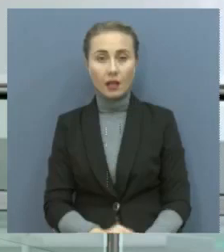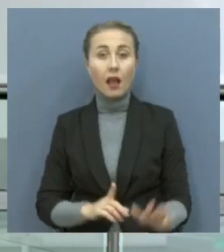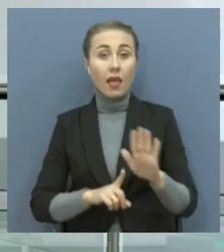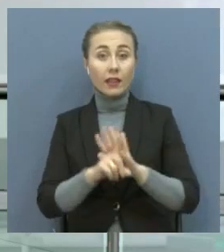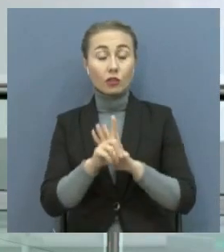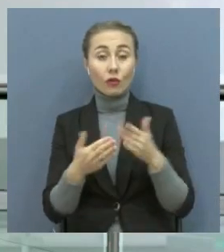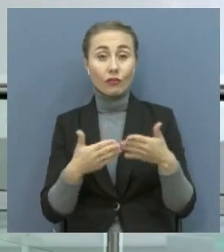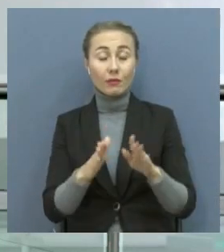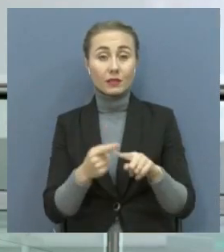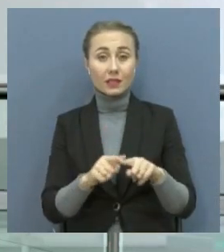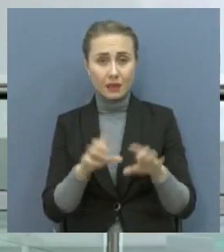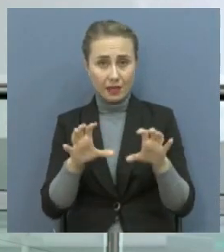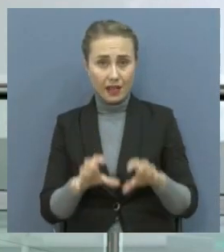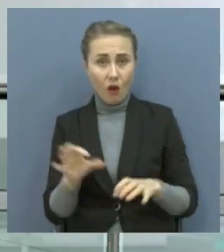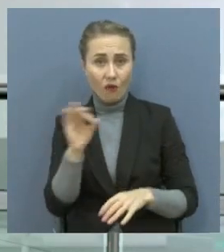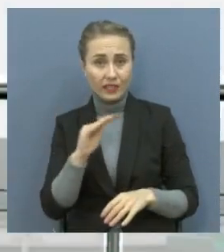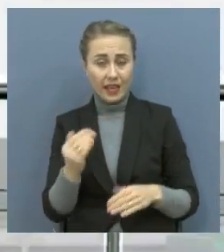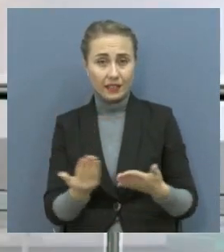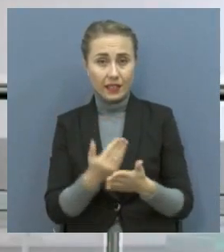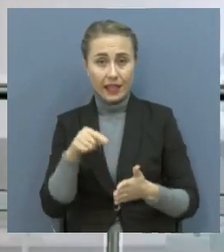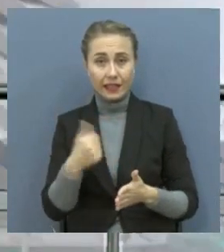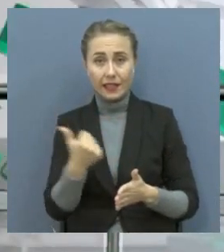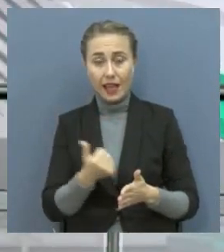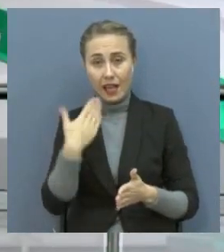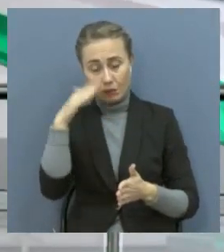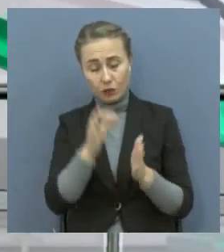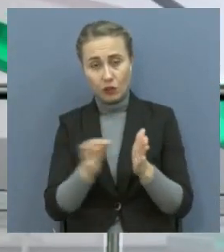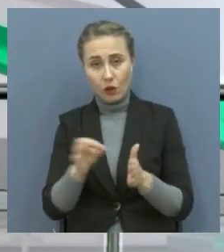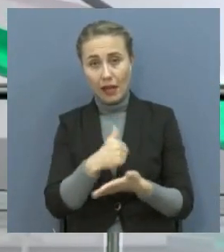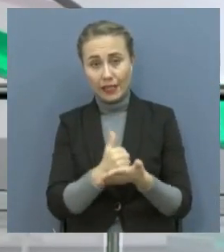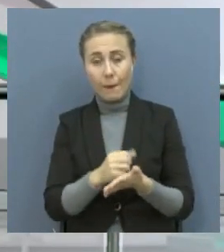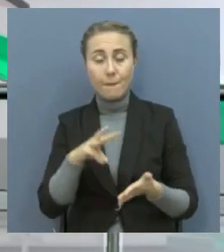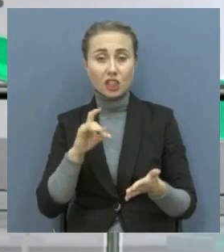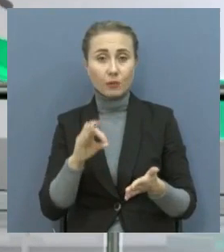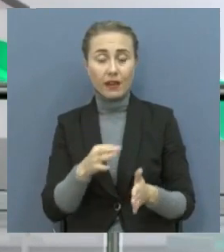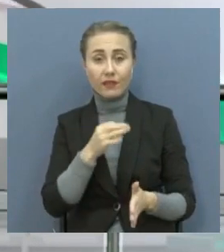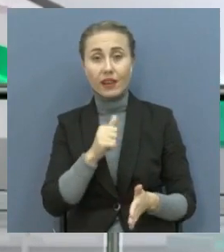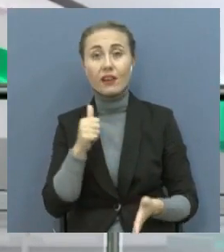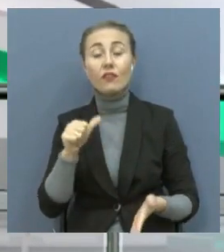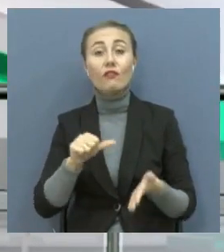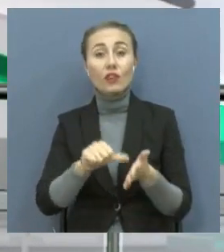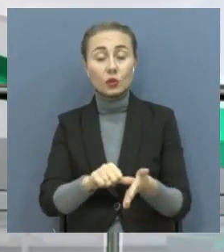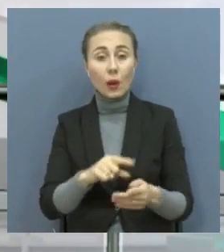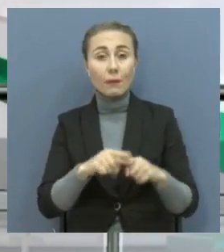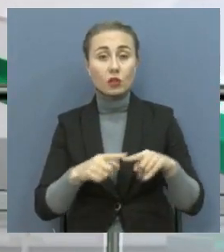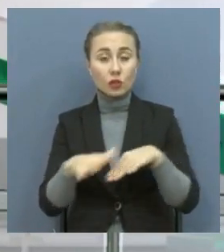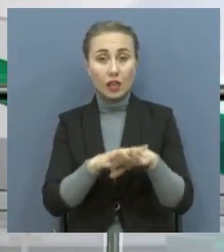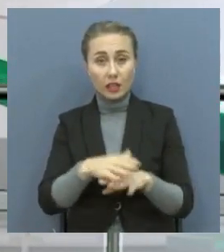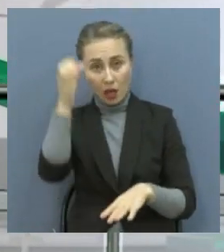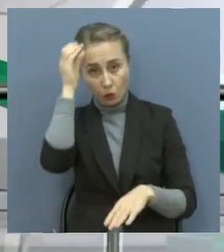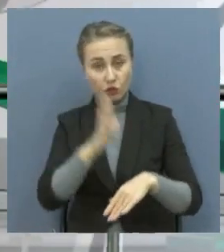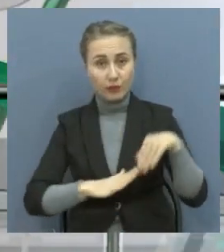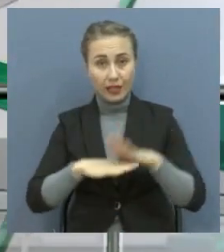Начнем выпуск по традиции с официальных новостей. На этой неделе аким Акмолинской области Ермек Маржикпаев выступил на международной